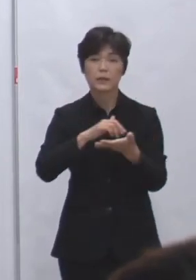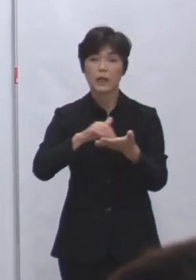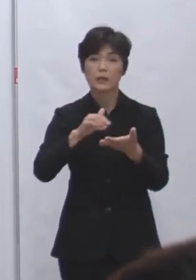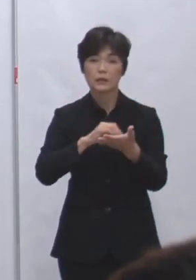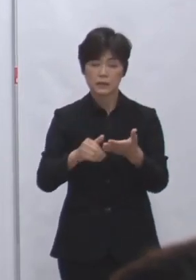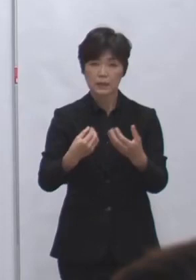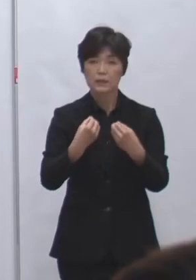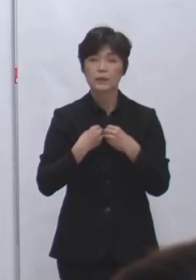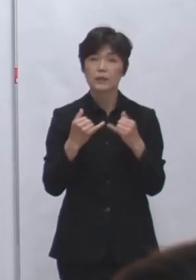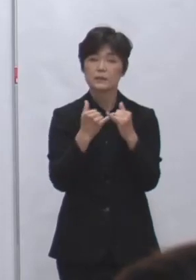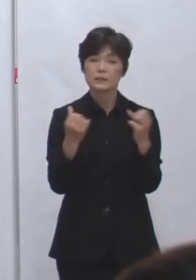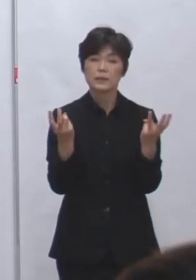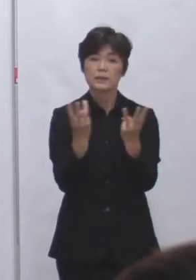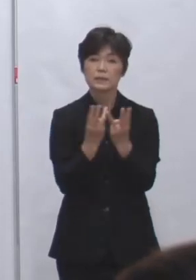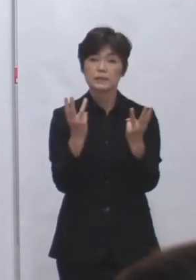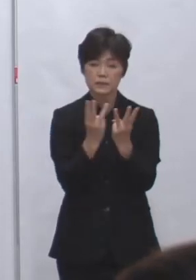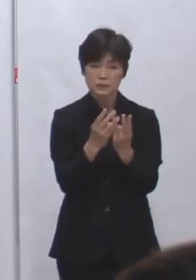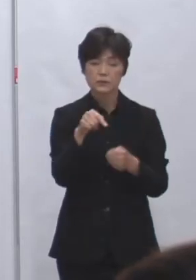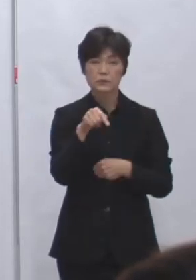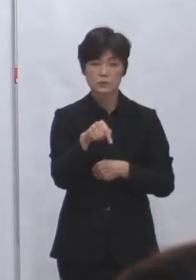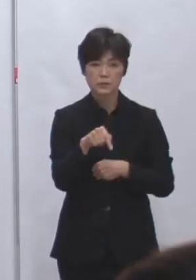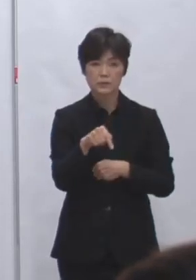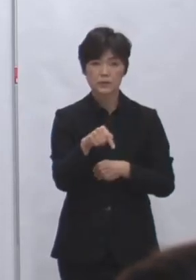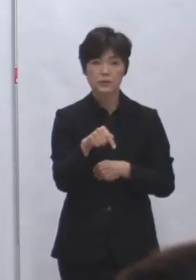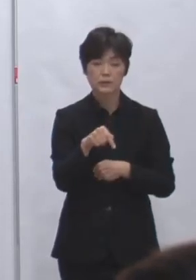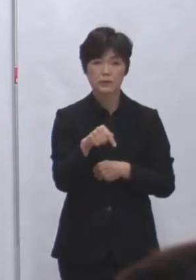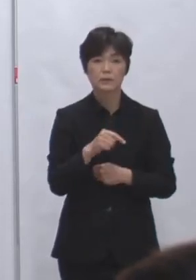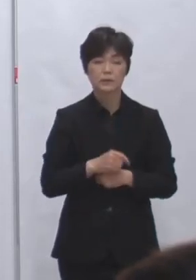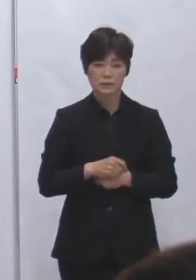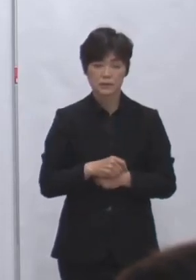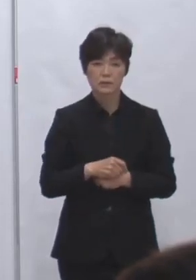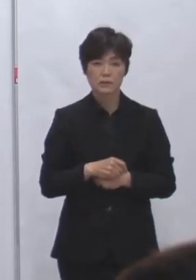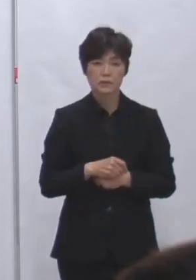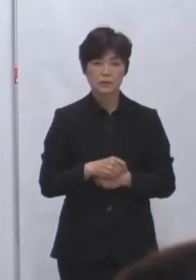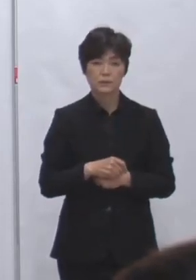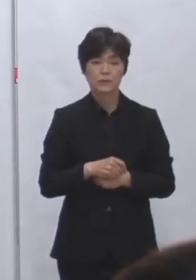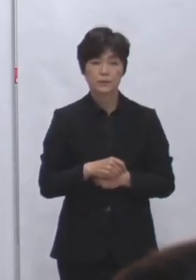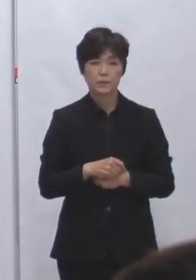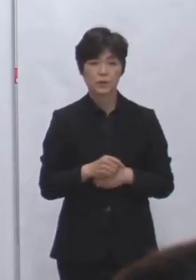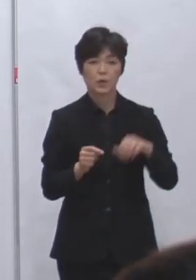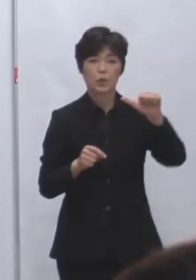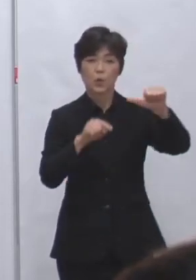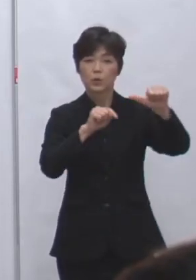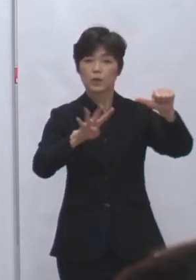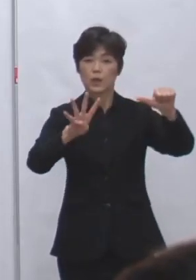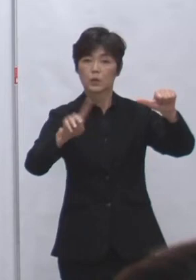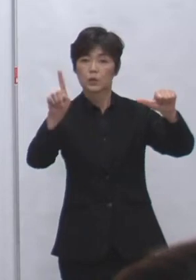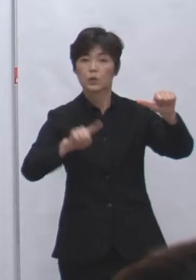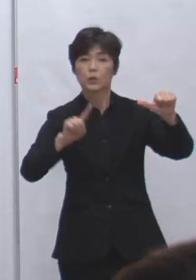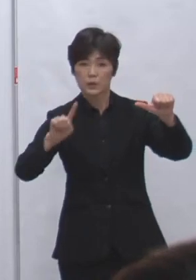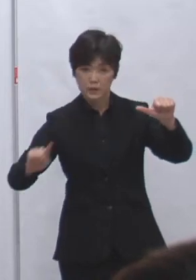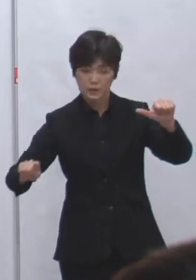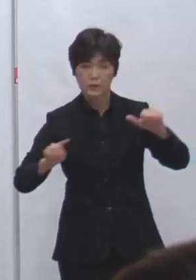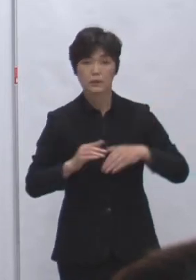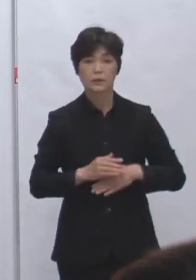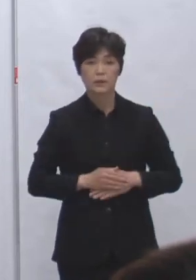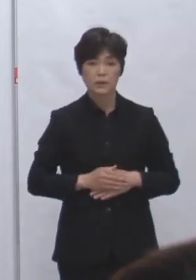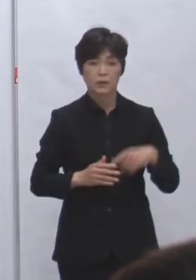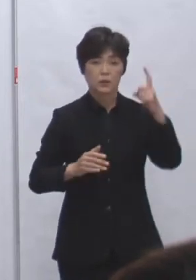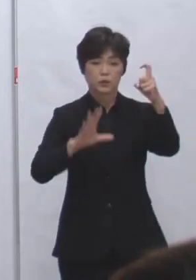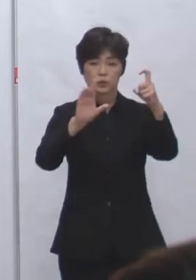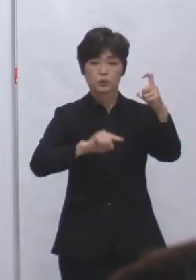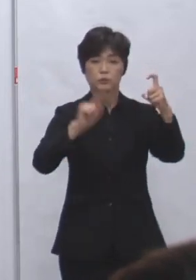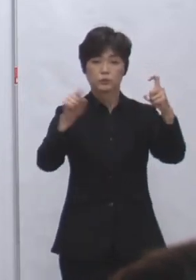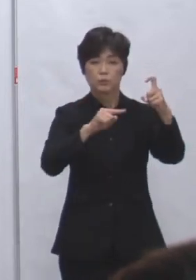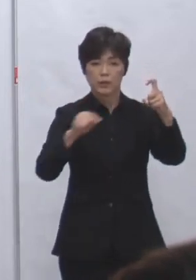感染者数が一番上の欄にございます、上の行にございます通り 5.4 人、10万人あた